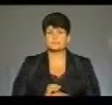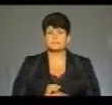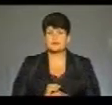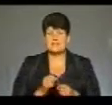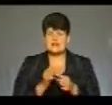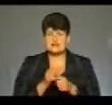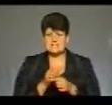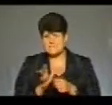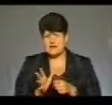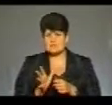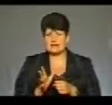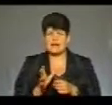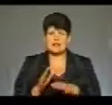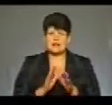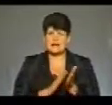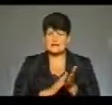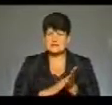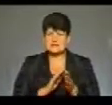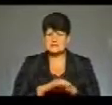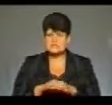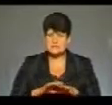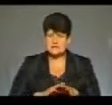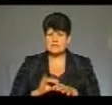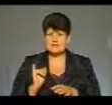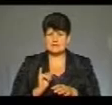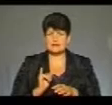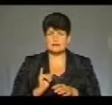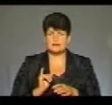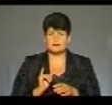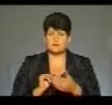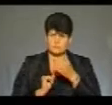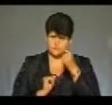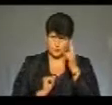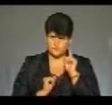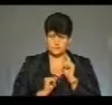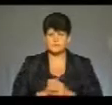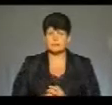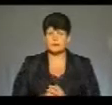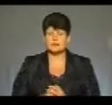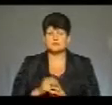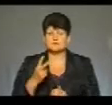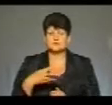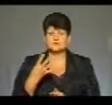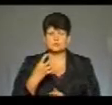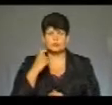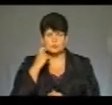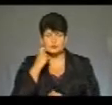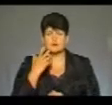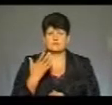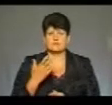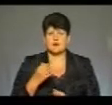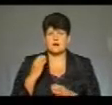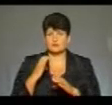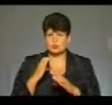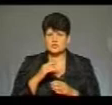рвана рана лівої кисті і рвана рана лівої надбрівної дуги. 24-річний водій мікроавтобуса з Чернівецької